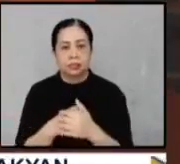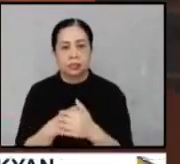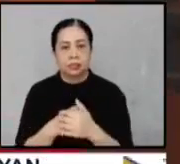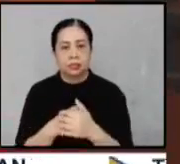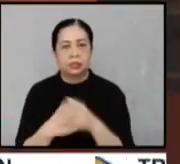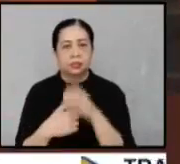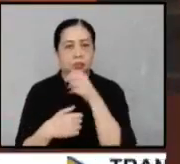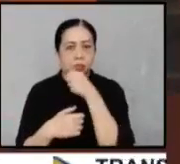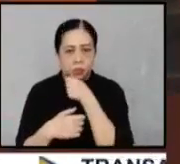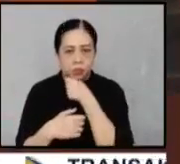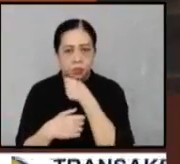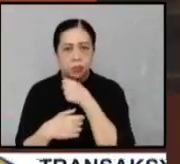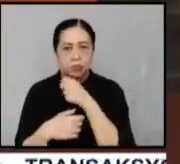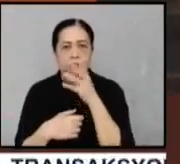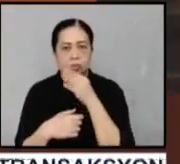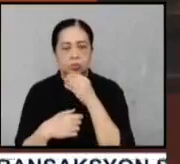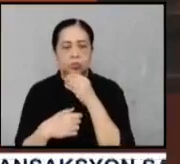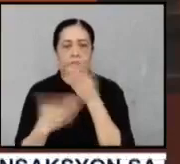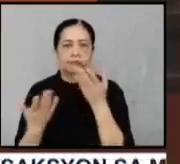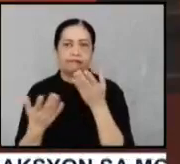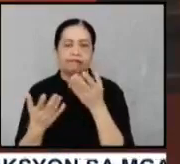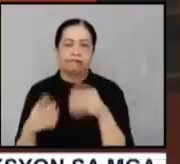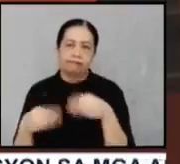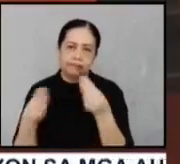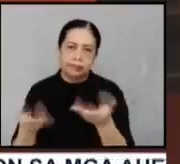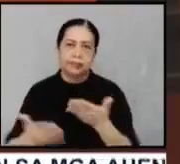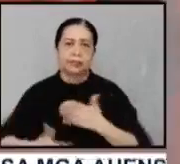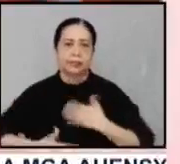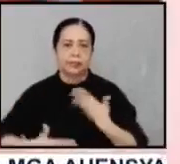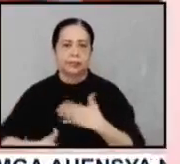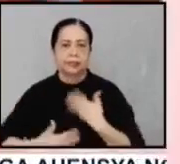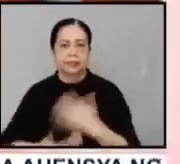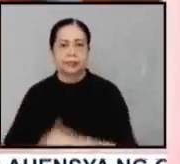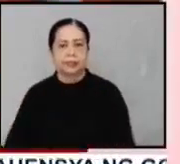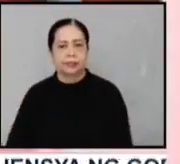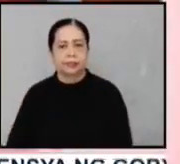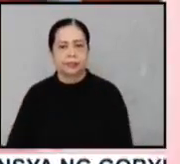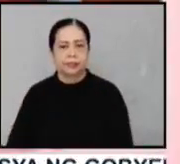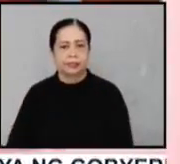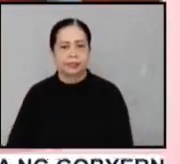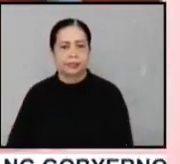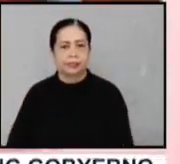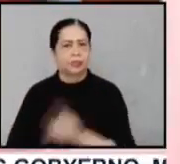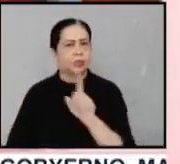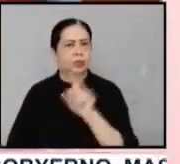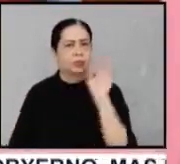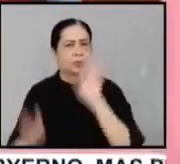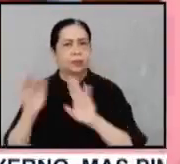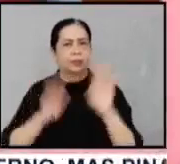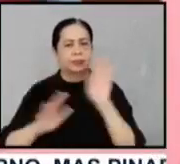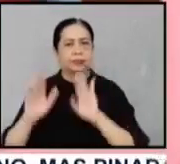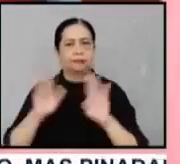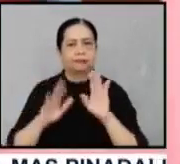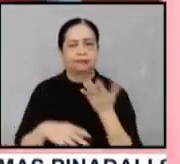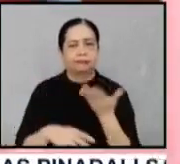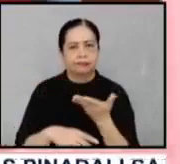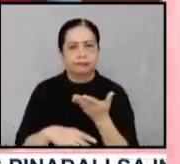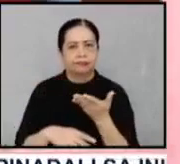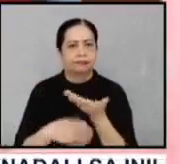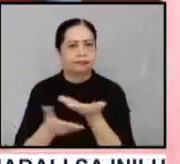na sumaya. Okay. But ano po ba usually mga nagiging problems ng ating mga kasama doon